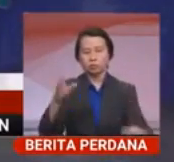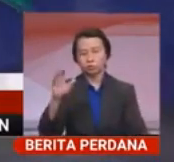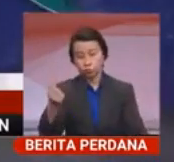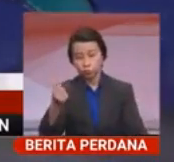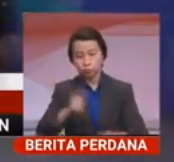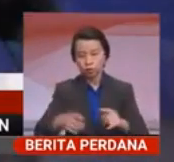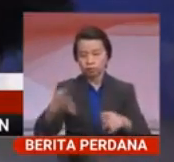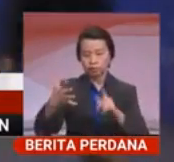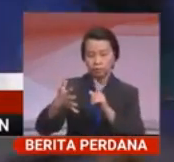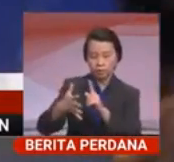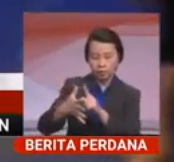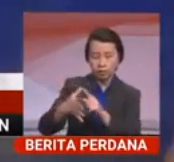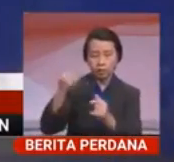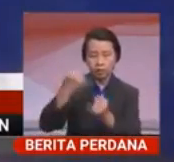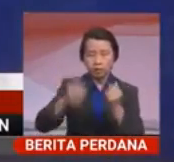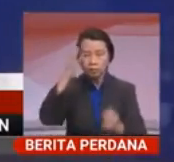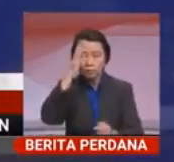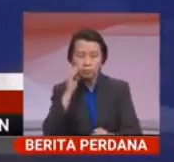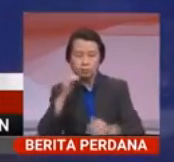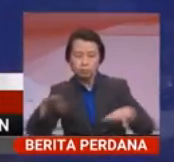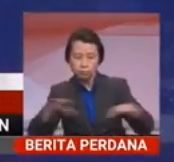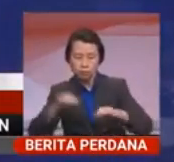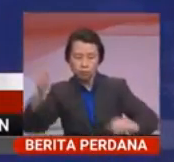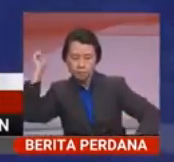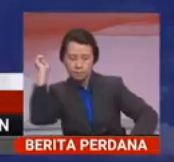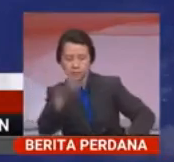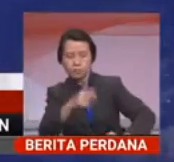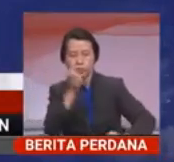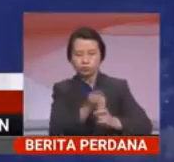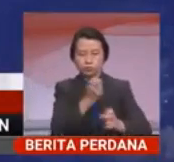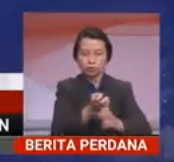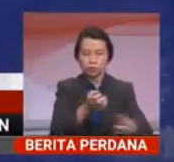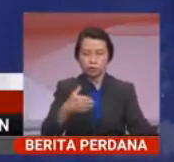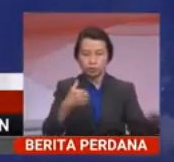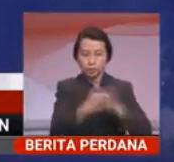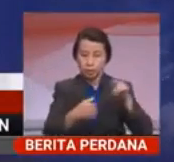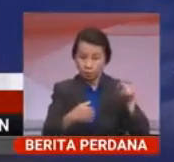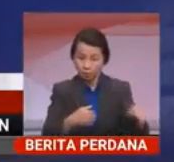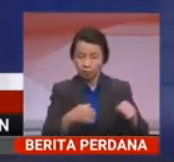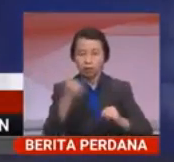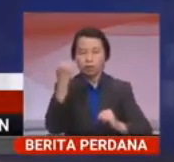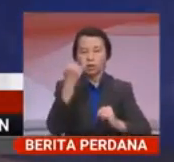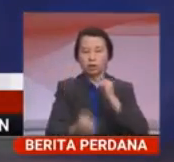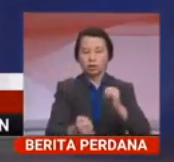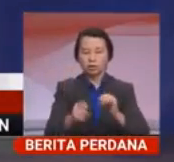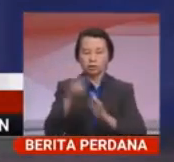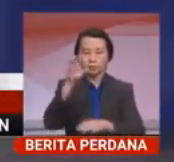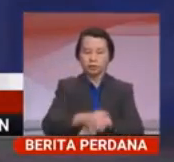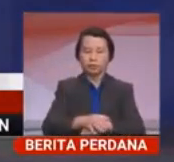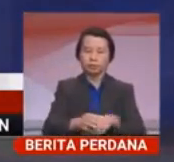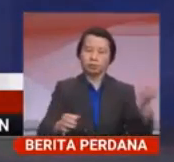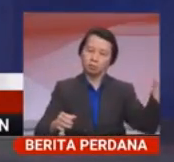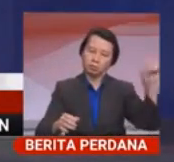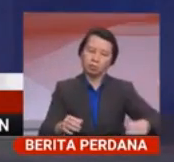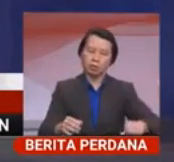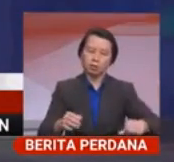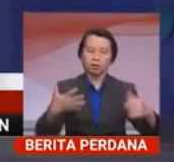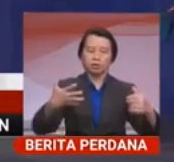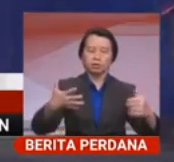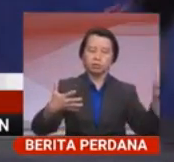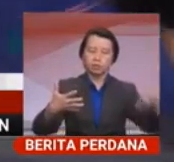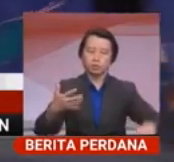Namun Syafiq menggunakan segala pengalaman untuk melakukan pukulan yang sukar dikembalikan Darren yang akhirnya terpaksa tunduk di set